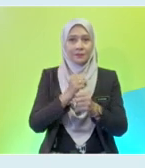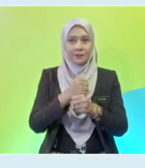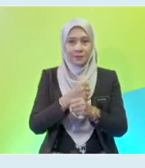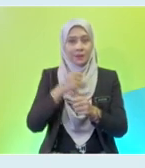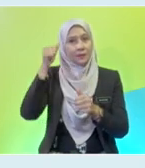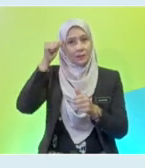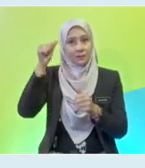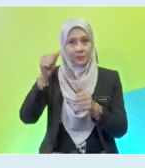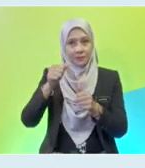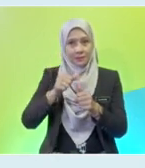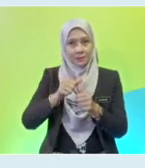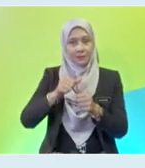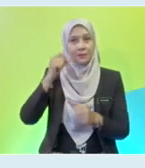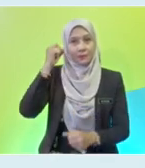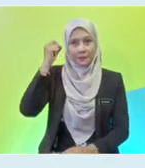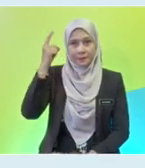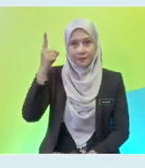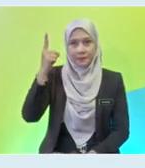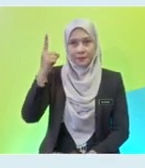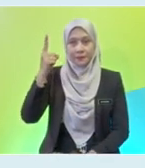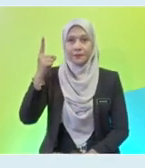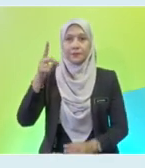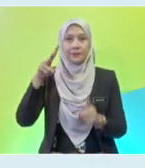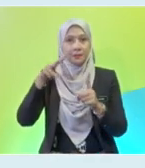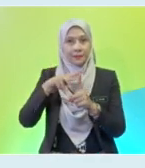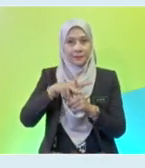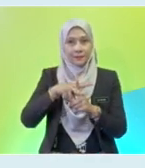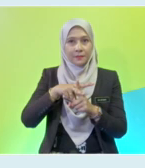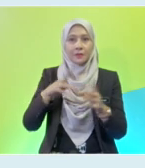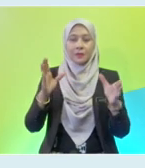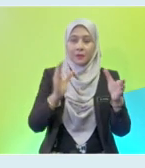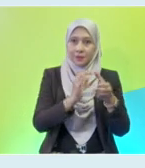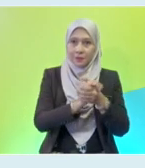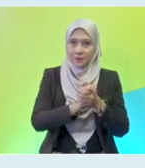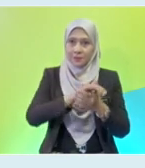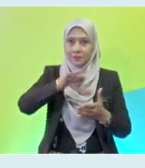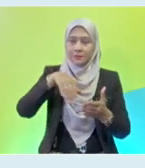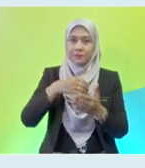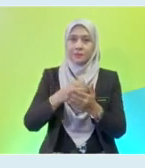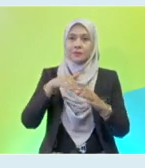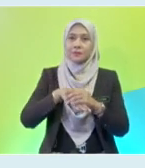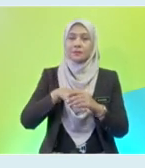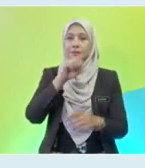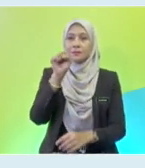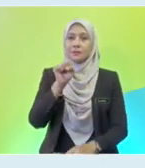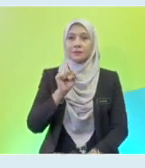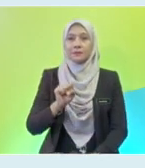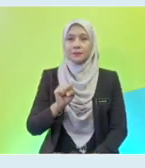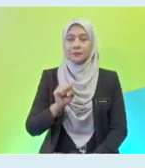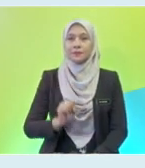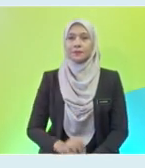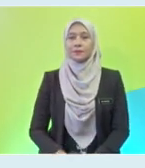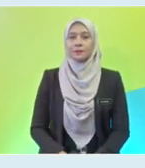tidak balas atau Apakah ion yang terlibat apabila memberi perhatian sedemikian begitu juga yang kedua